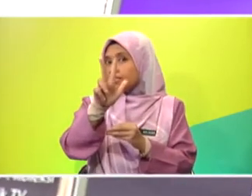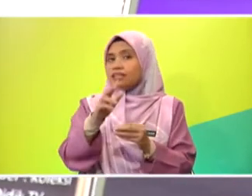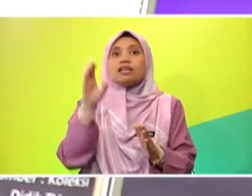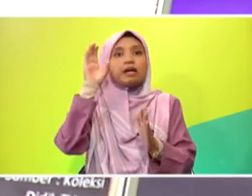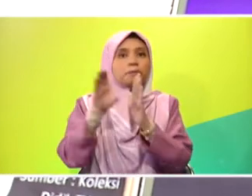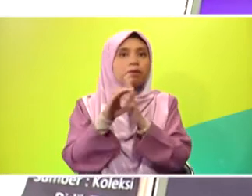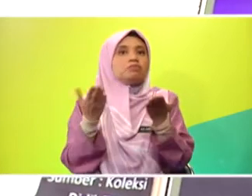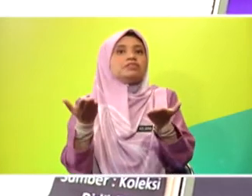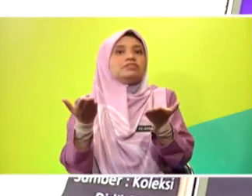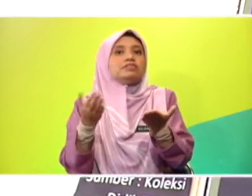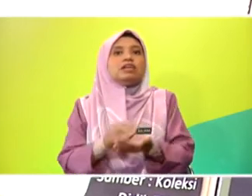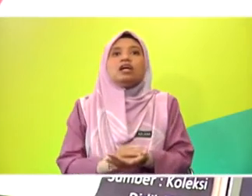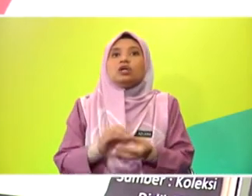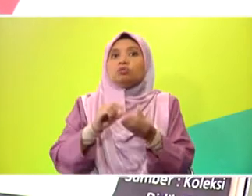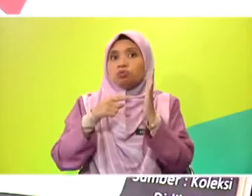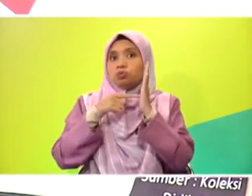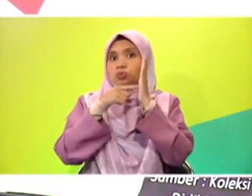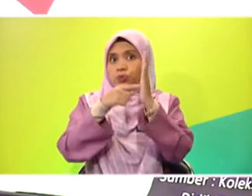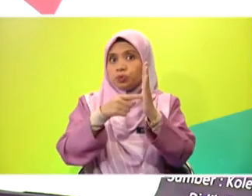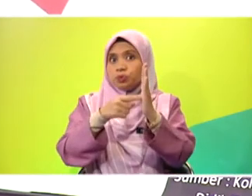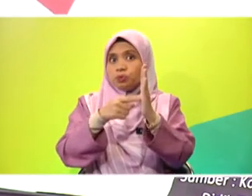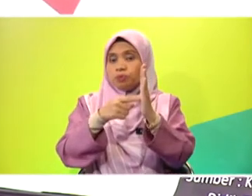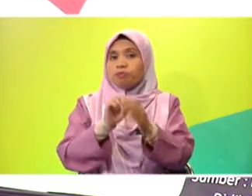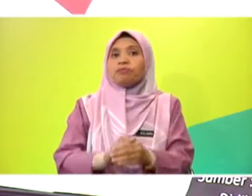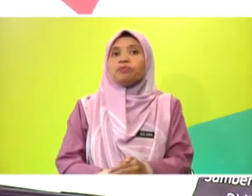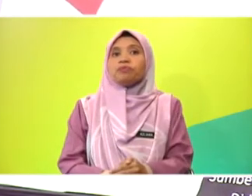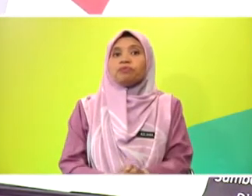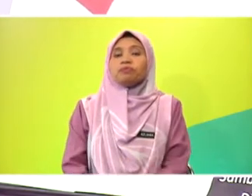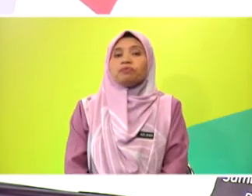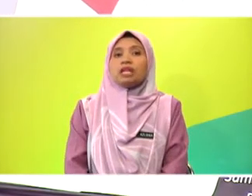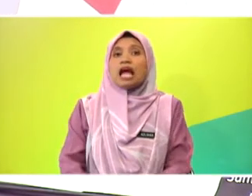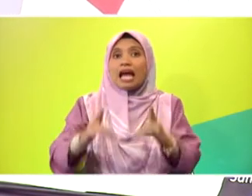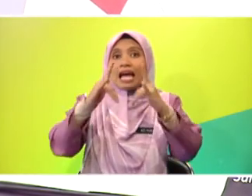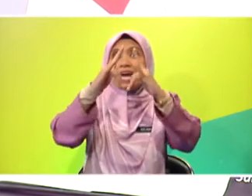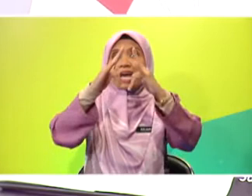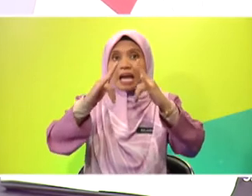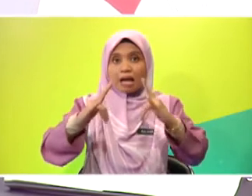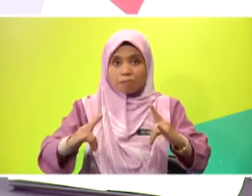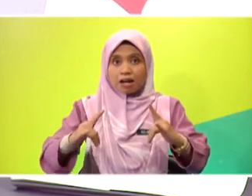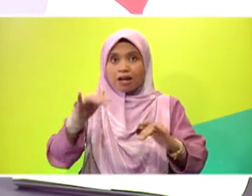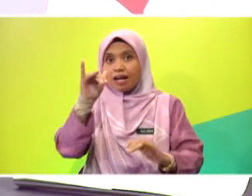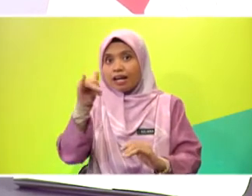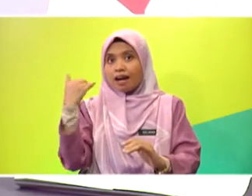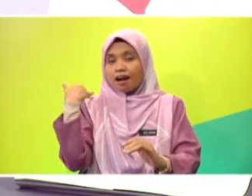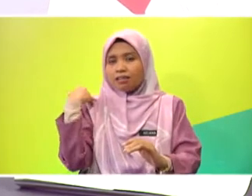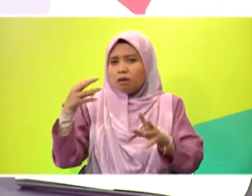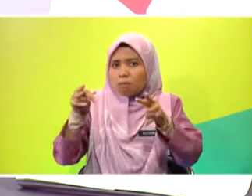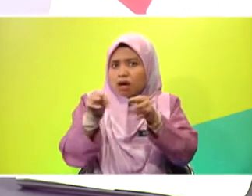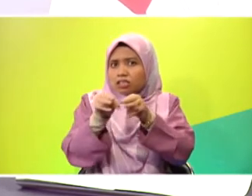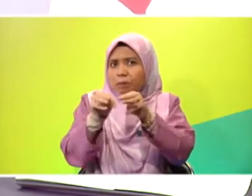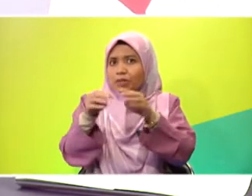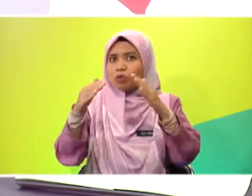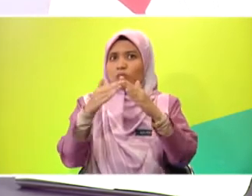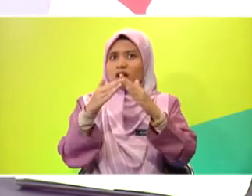apa Oke ini menunjukkan akemah ya Hai adem pelbagai rumah